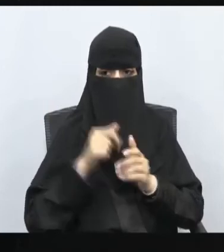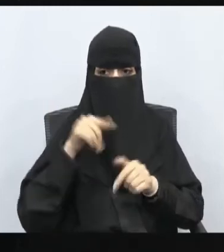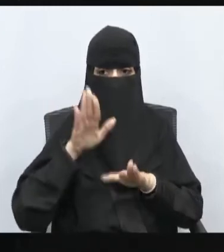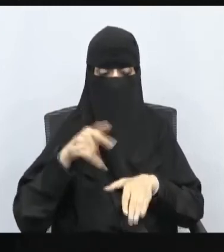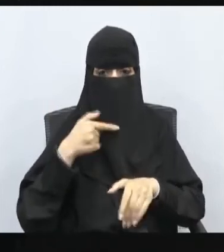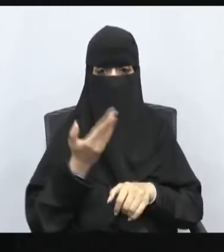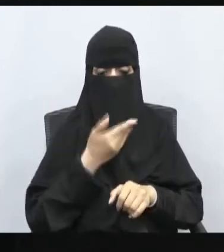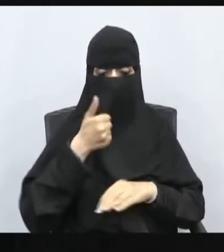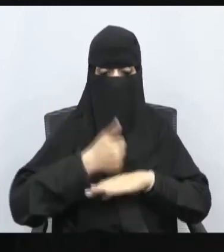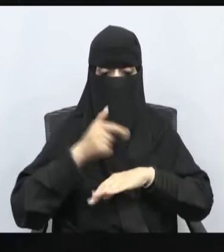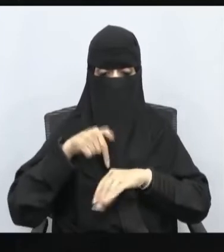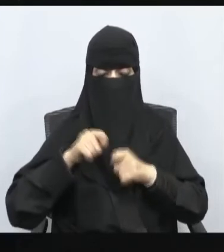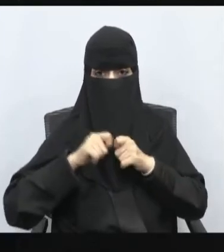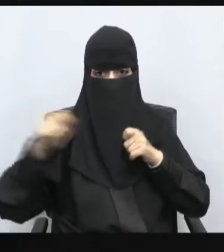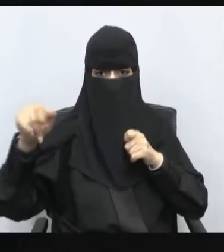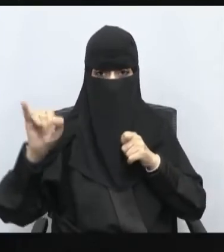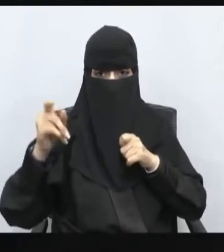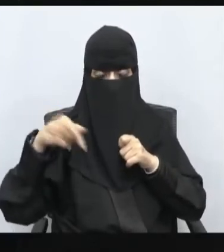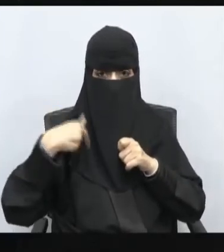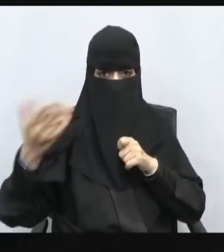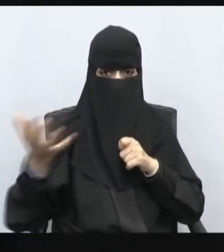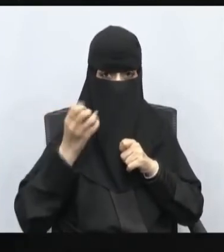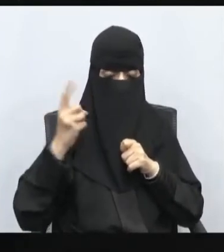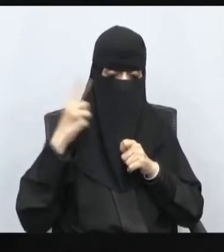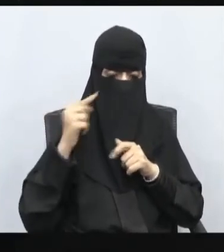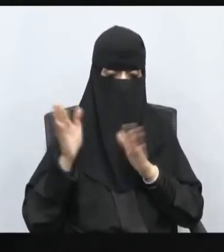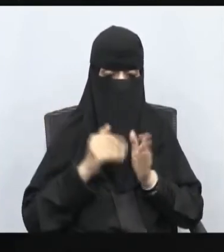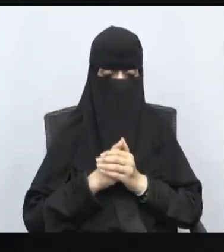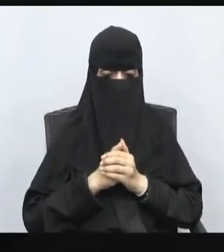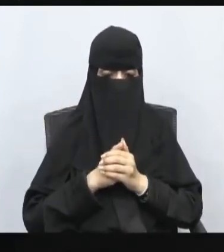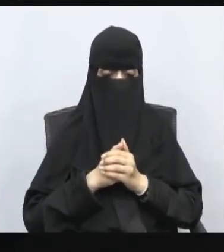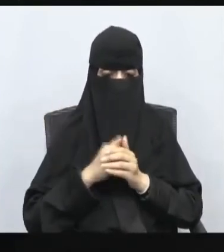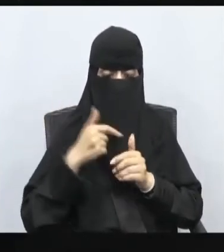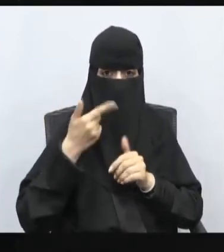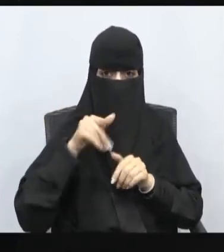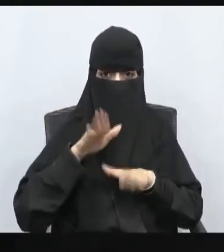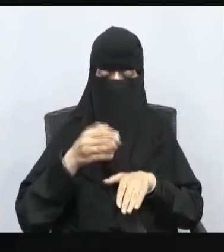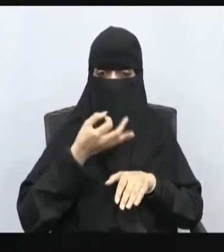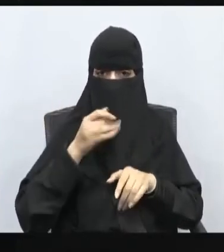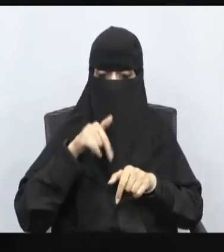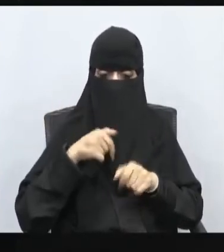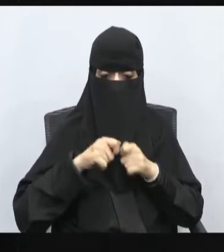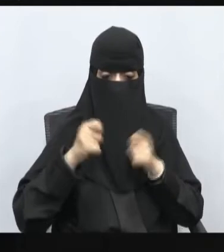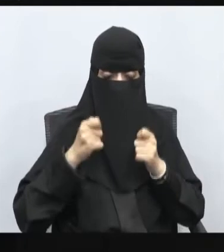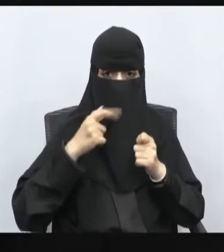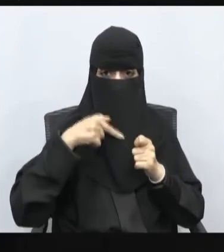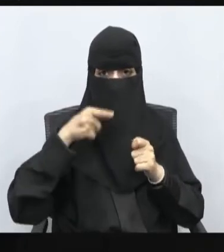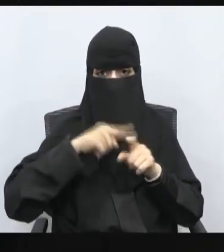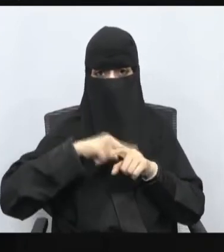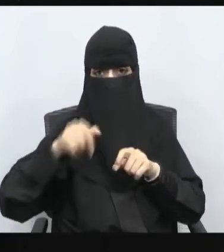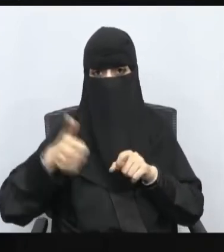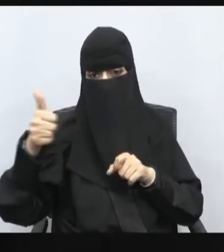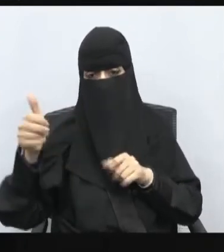تعتمد على المسافة عن مصدر الصوت. ذكرنا قبل قليل سيارة الإسعاف عند